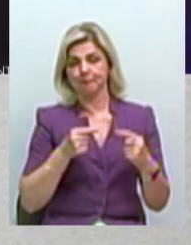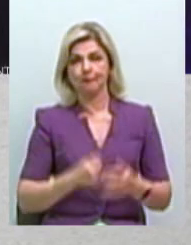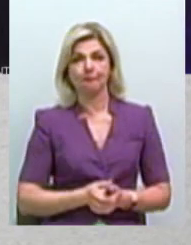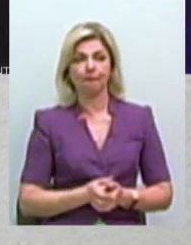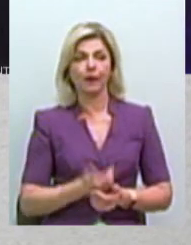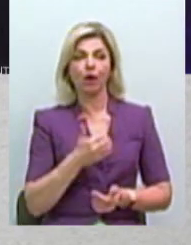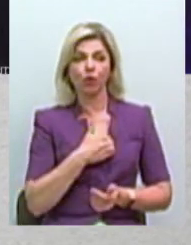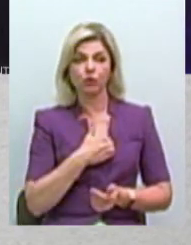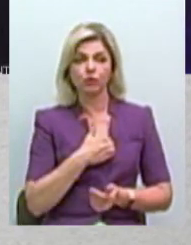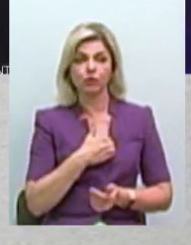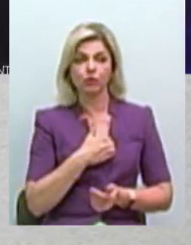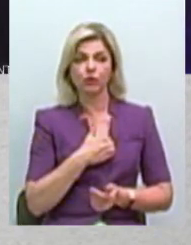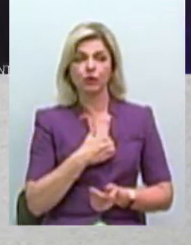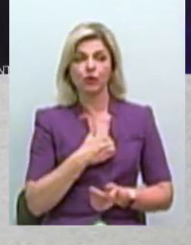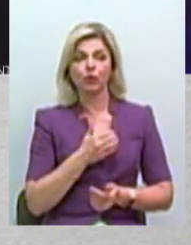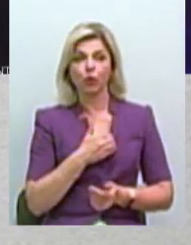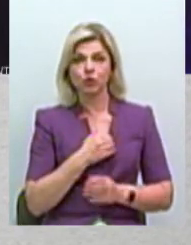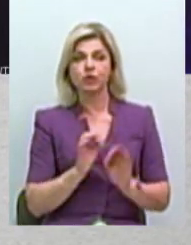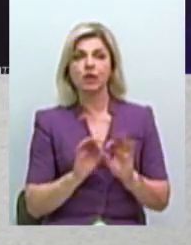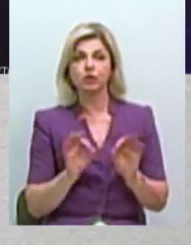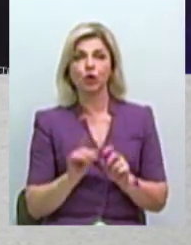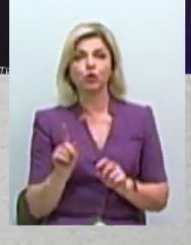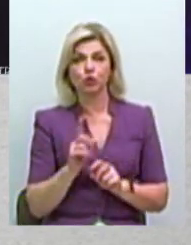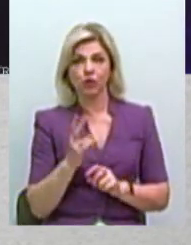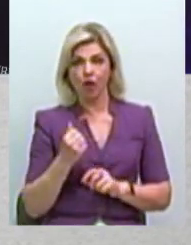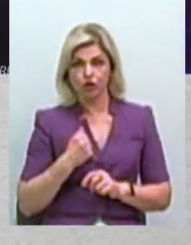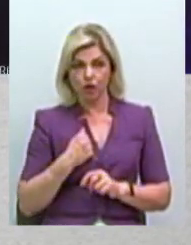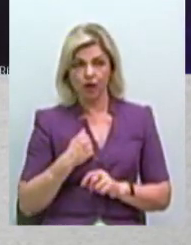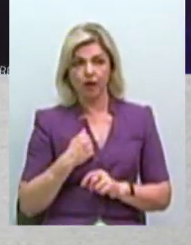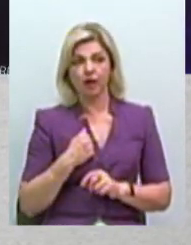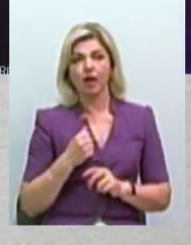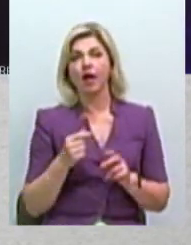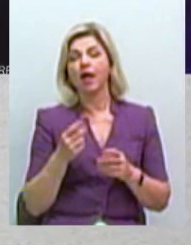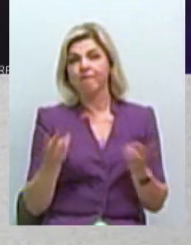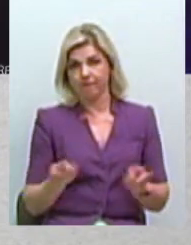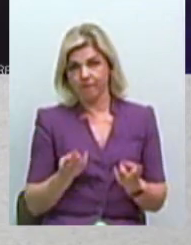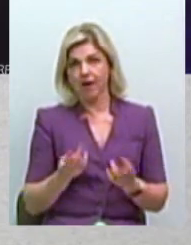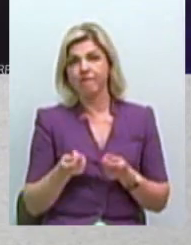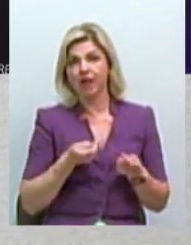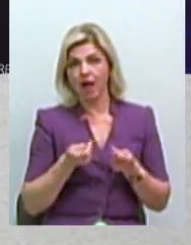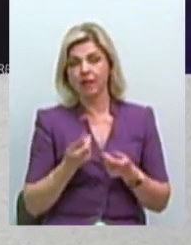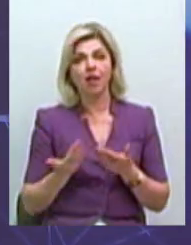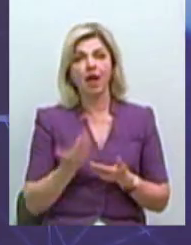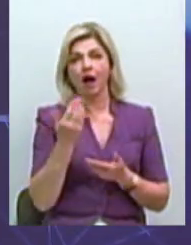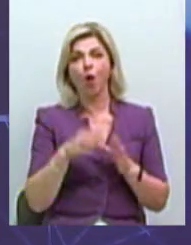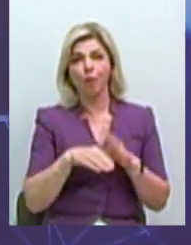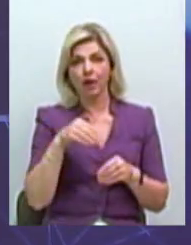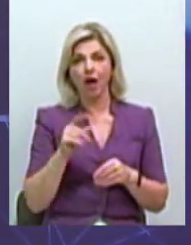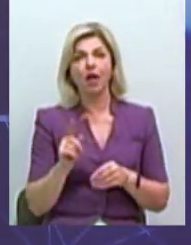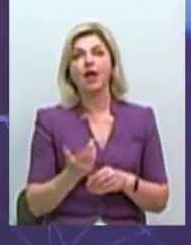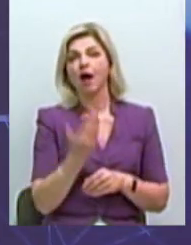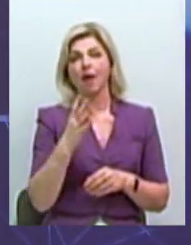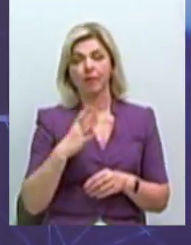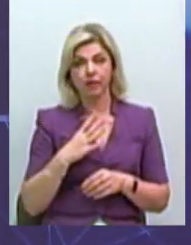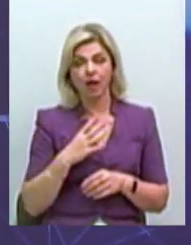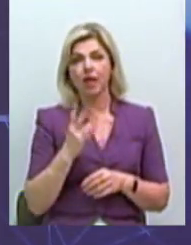Хочу зазначити, що півтори хвилини на відповідь. Хочу зазначити, що, на жаль, чинна влада, і навіть та, яка обралася, і та, яка була, жодним